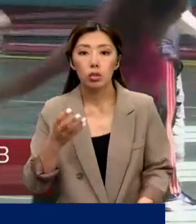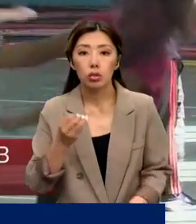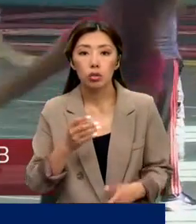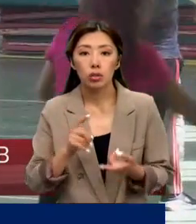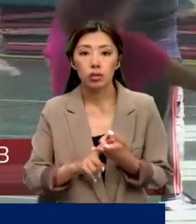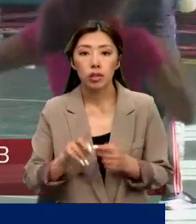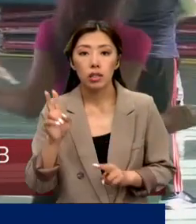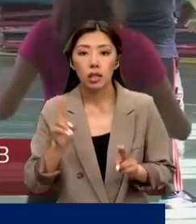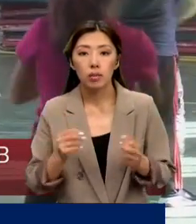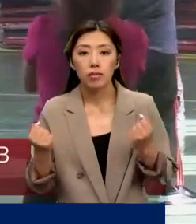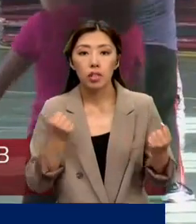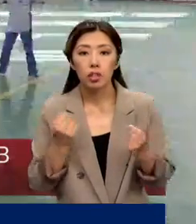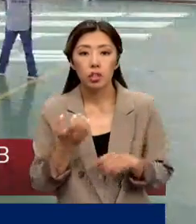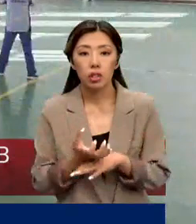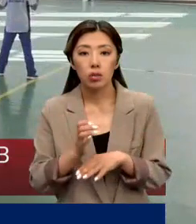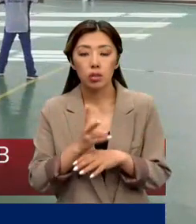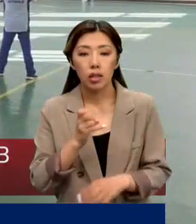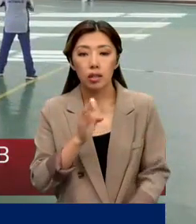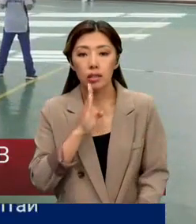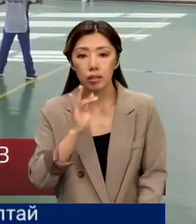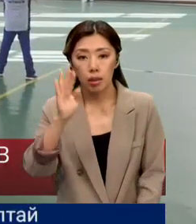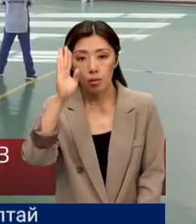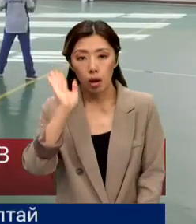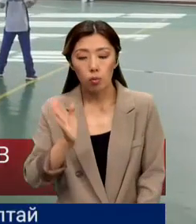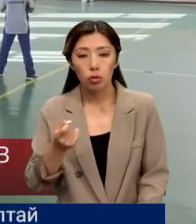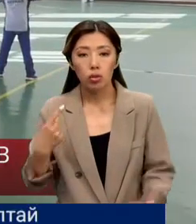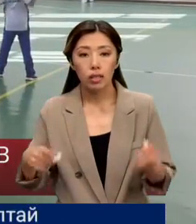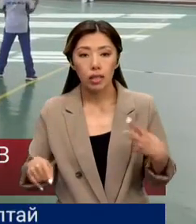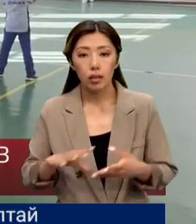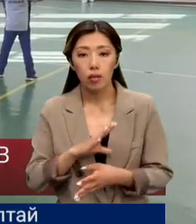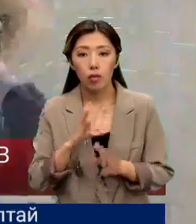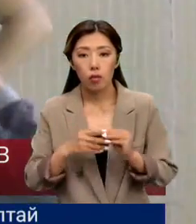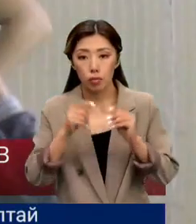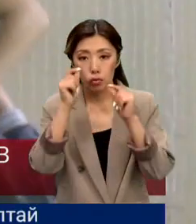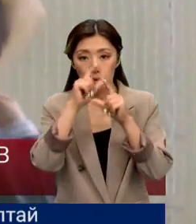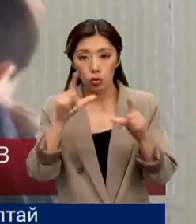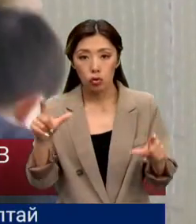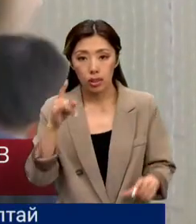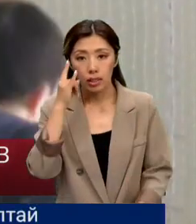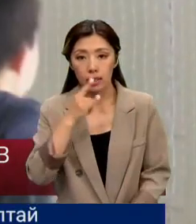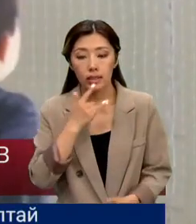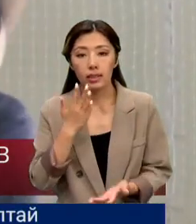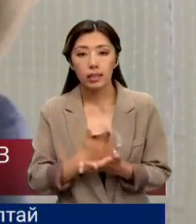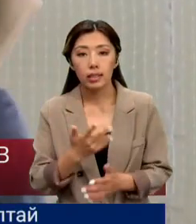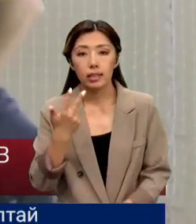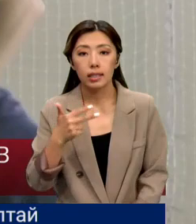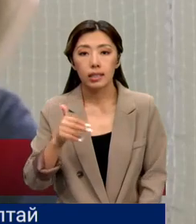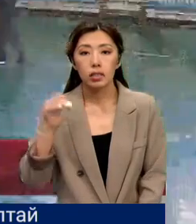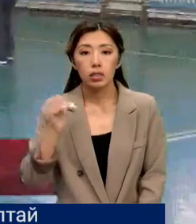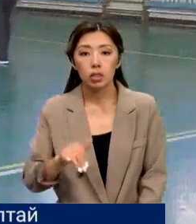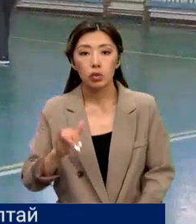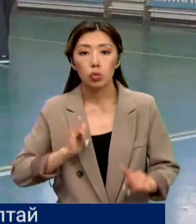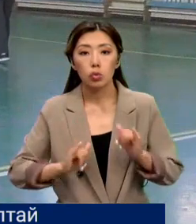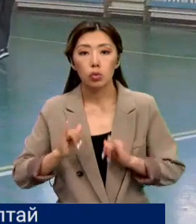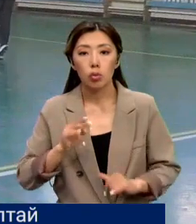нормативы физических нагрузок для девочек и мальчиков будут разные. Всего в казахстанских школах сегодня числится порядка 30 тысяч